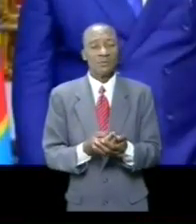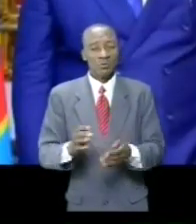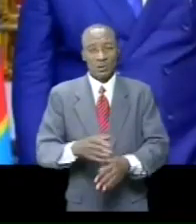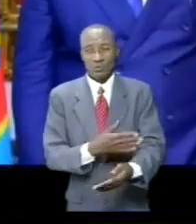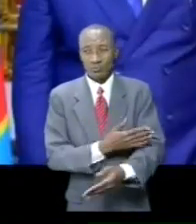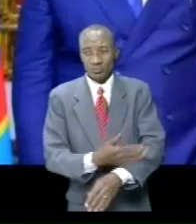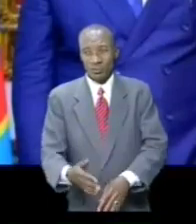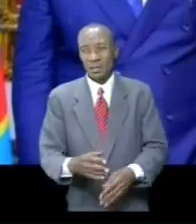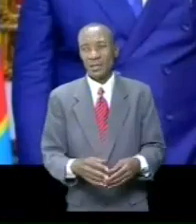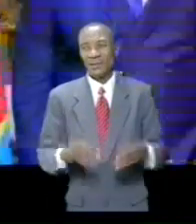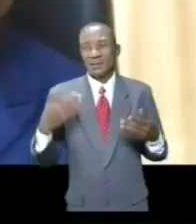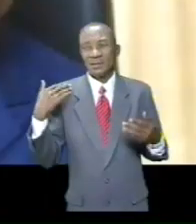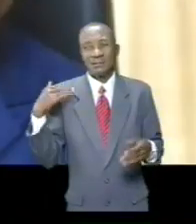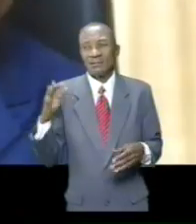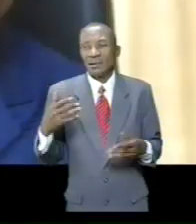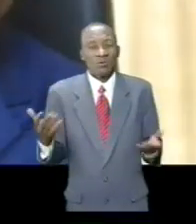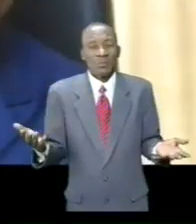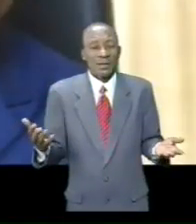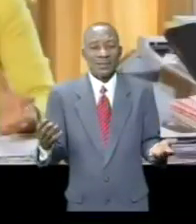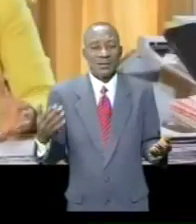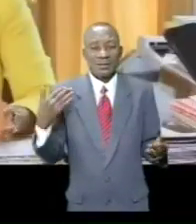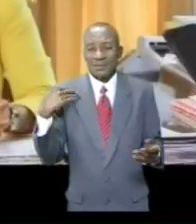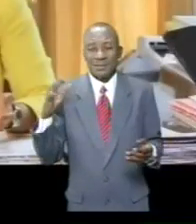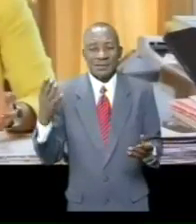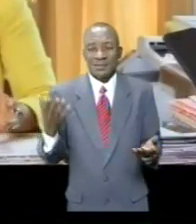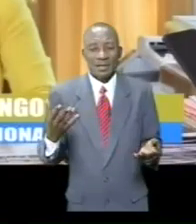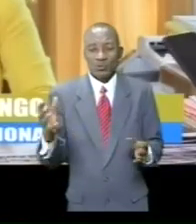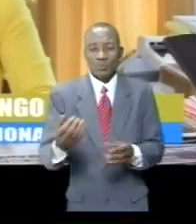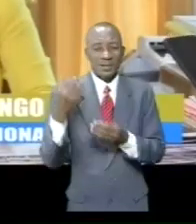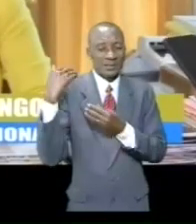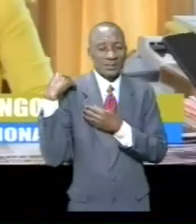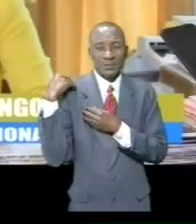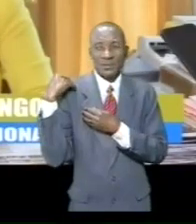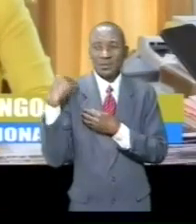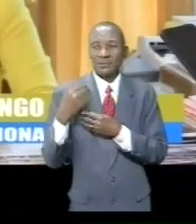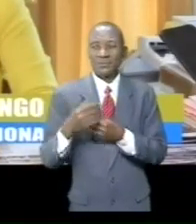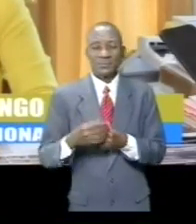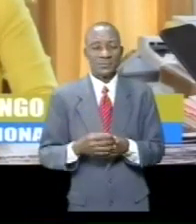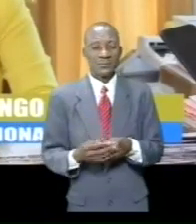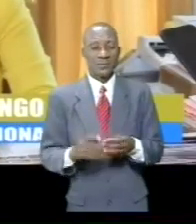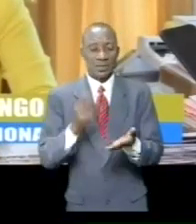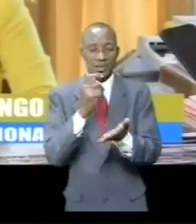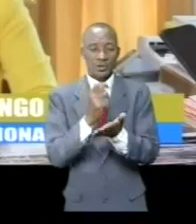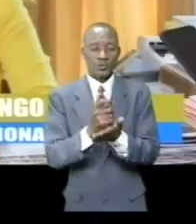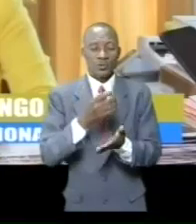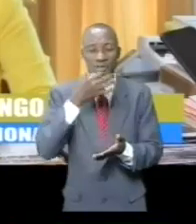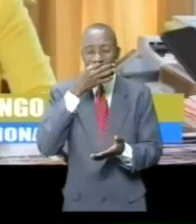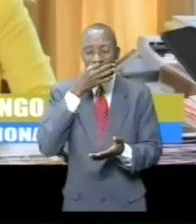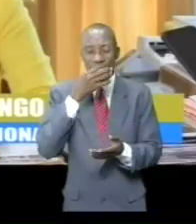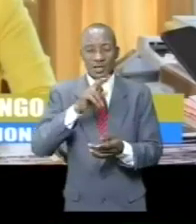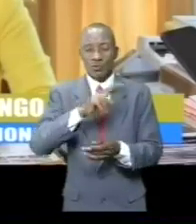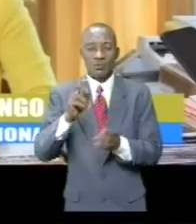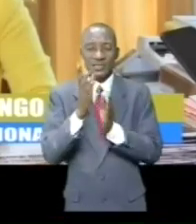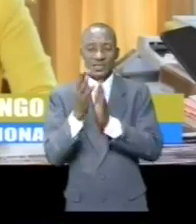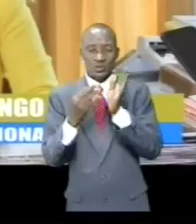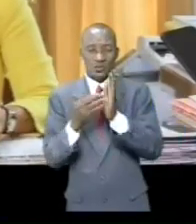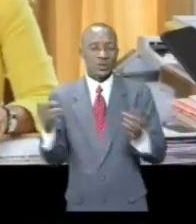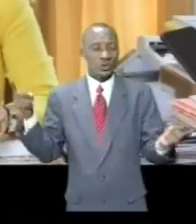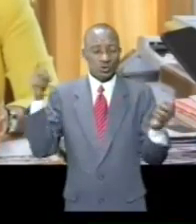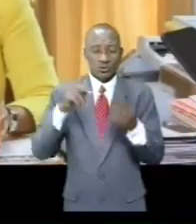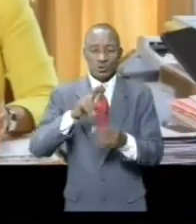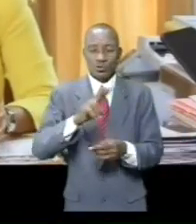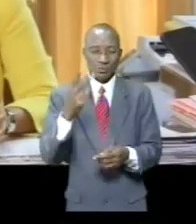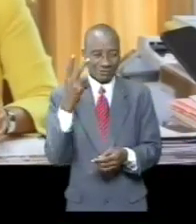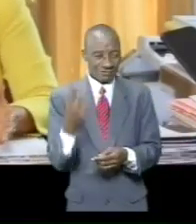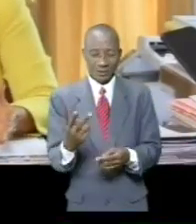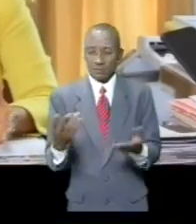des corporations. L'État va prendre ses responsabilités. L'État a eu à geler les prix du carburant de 2018 jusqu'en 2020. Il a